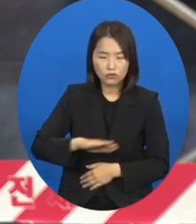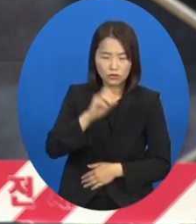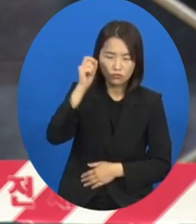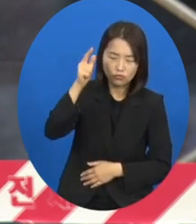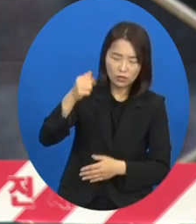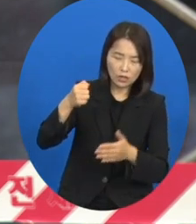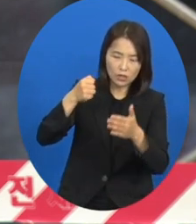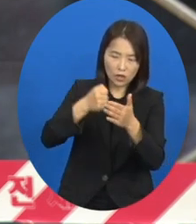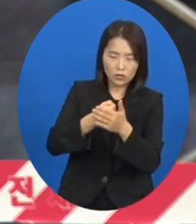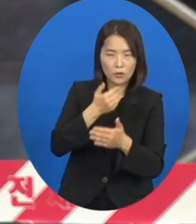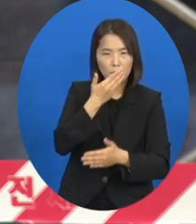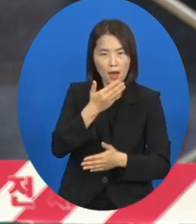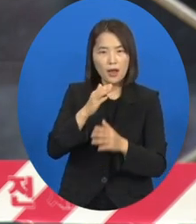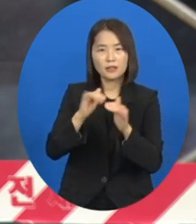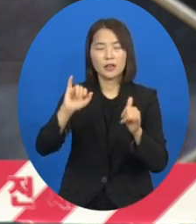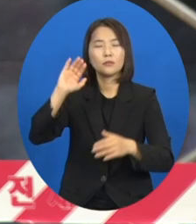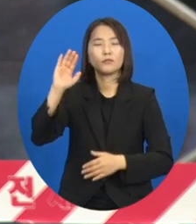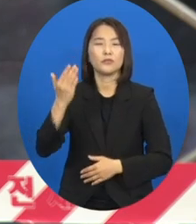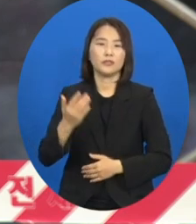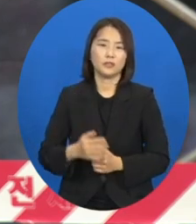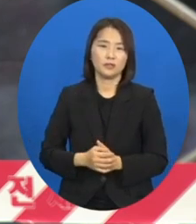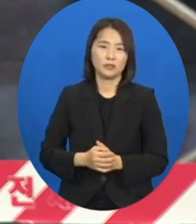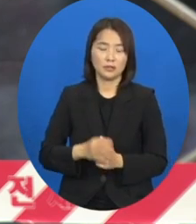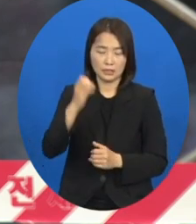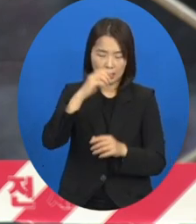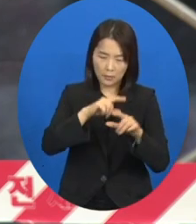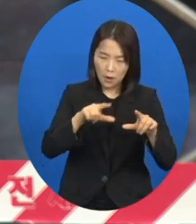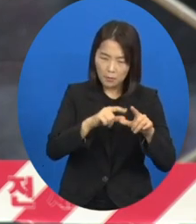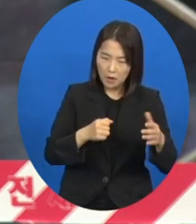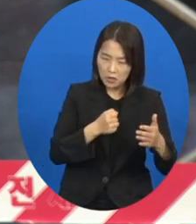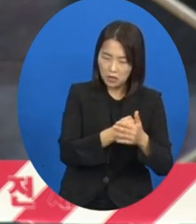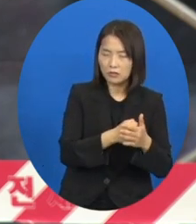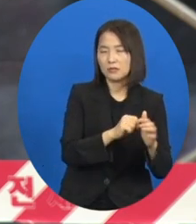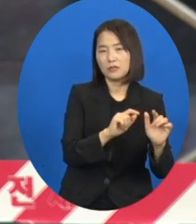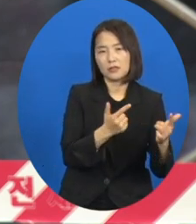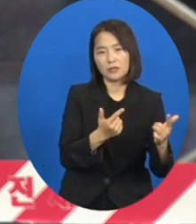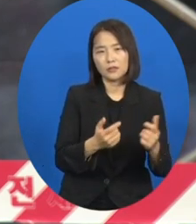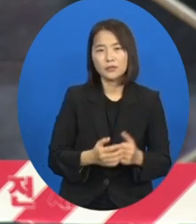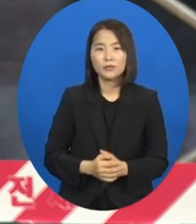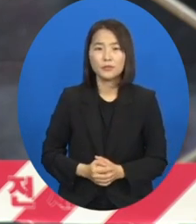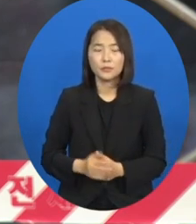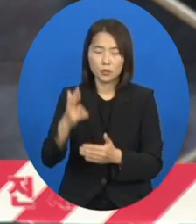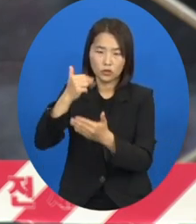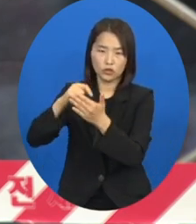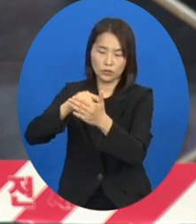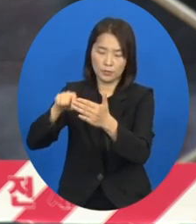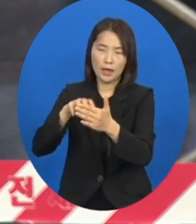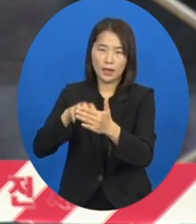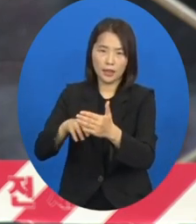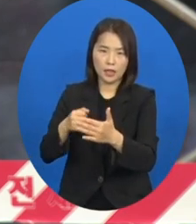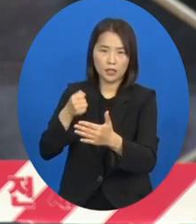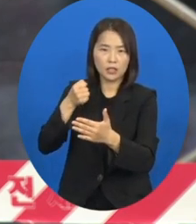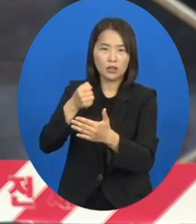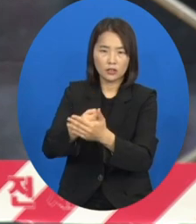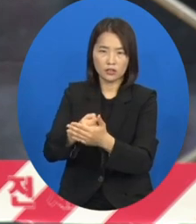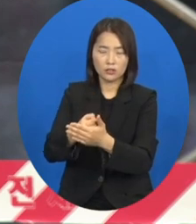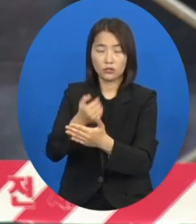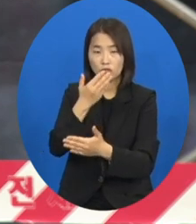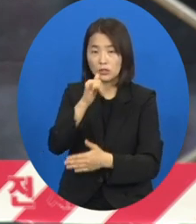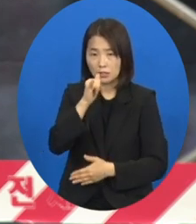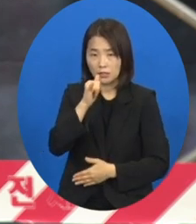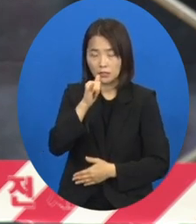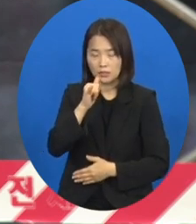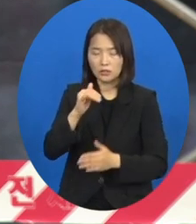있는 사람이 되었습니다. 그저 평범한 결정하는 사람이 아니라 주님 안에서 결정할 수 있는 것, 우리